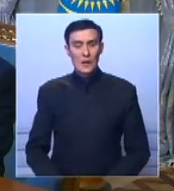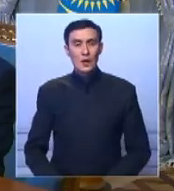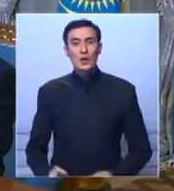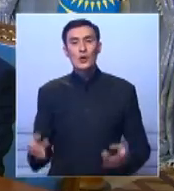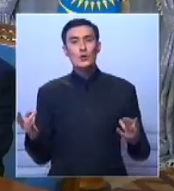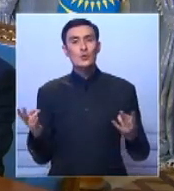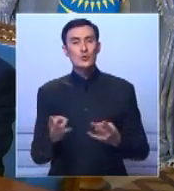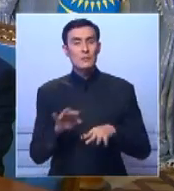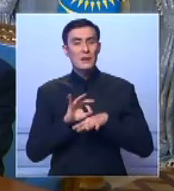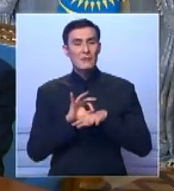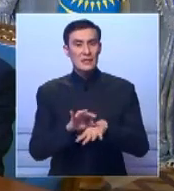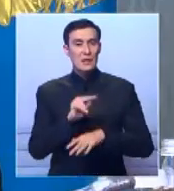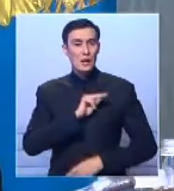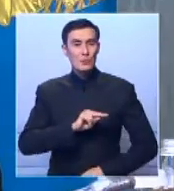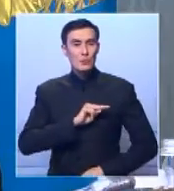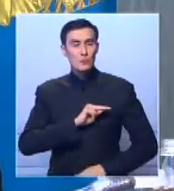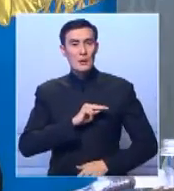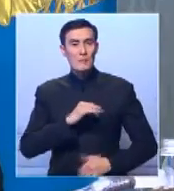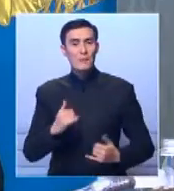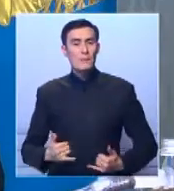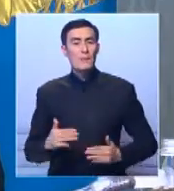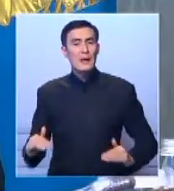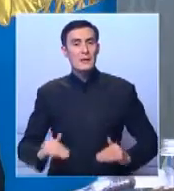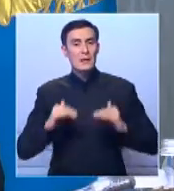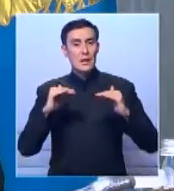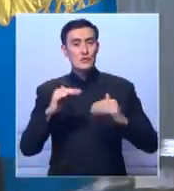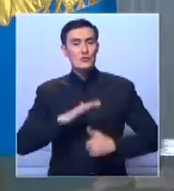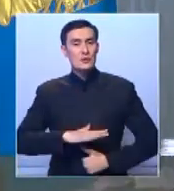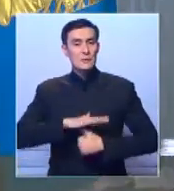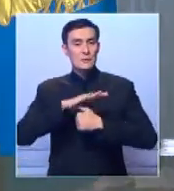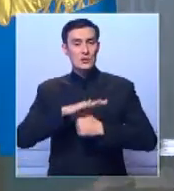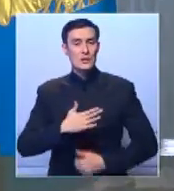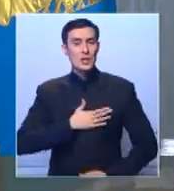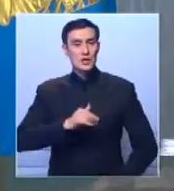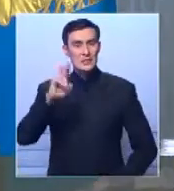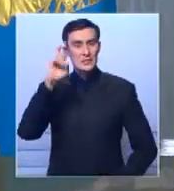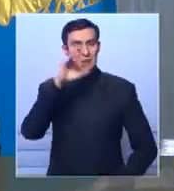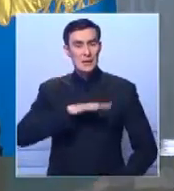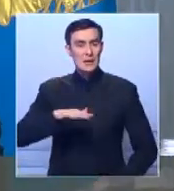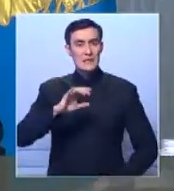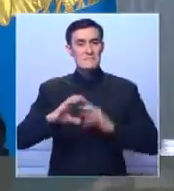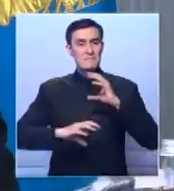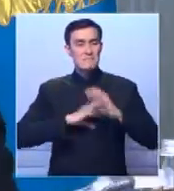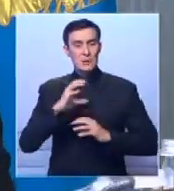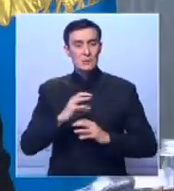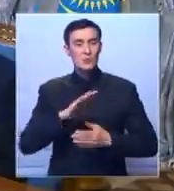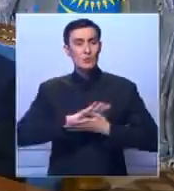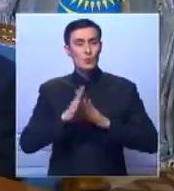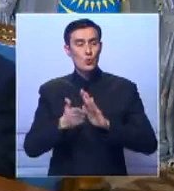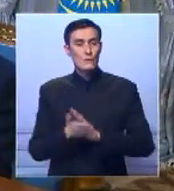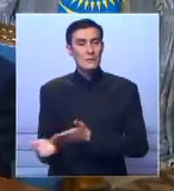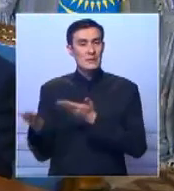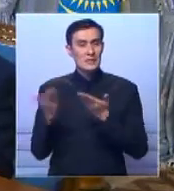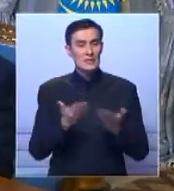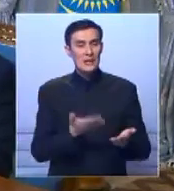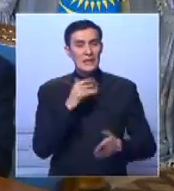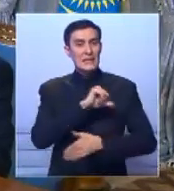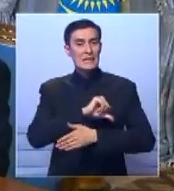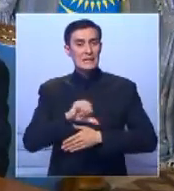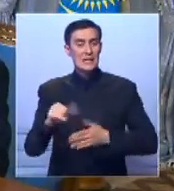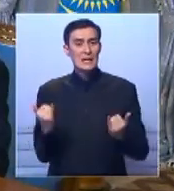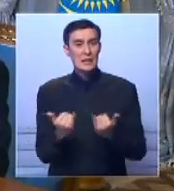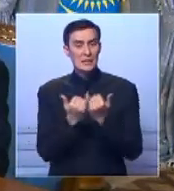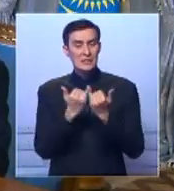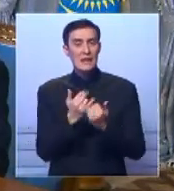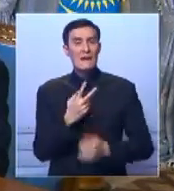Нужно проводить работу по поднятию имиджа нашей страны на мировой арене. Необходимо создать условия для приезда иностранцев к нам. В этом